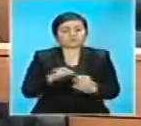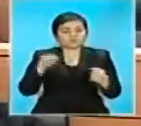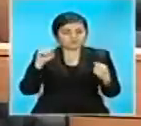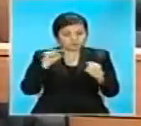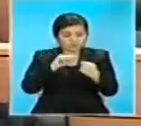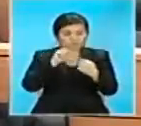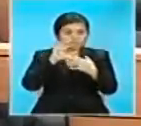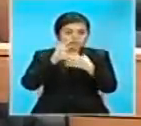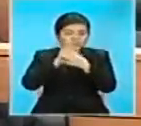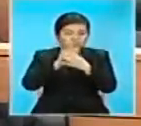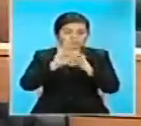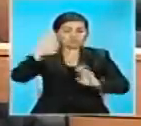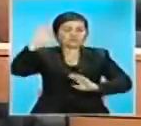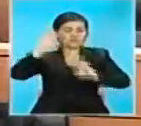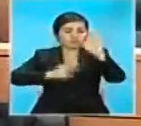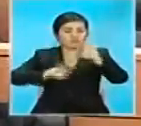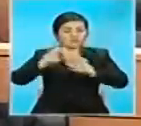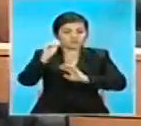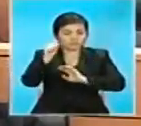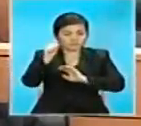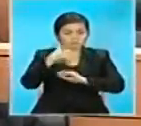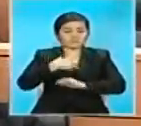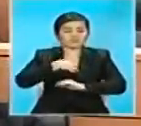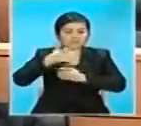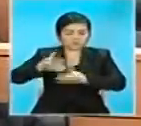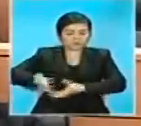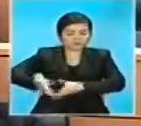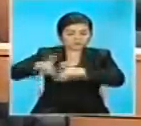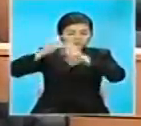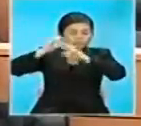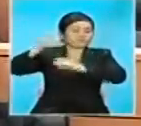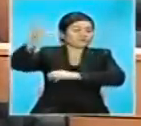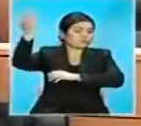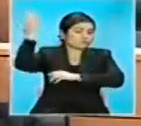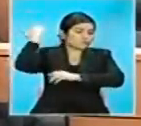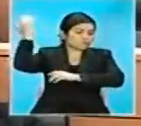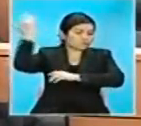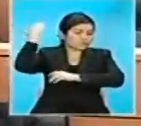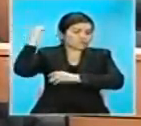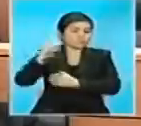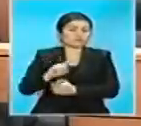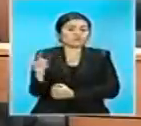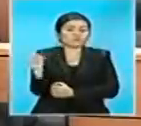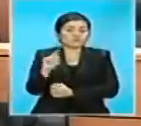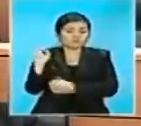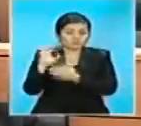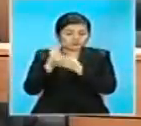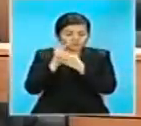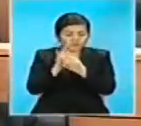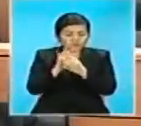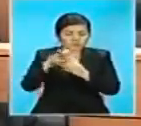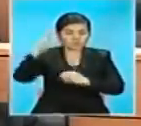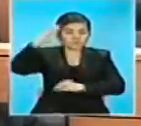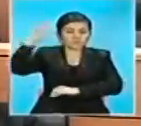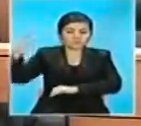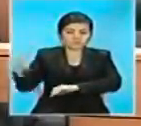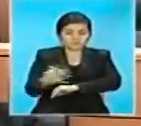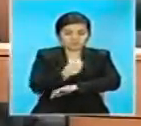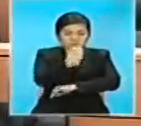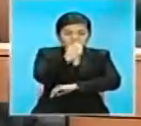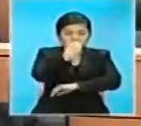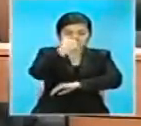ไตยผมขออนุญาตย้อนไปถึงภาพในอดีตเกี่ยวกับเรื่องของการปฏิวัติรัฐประห